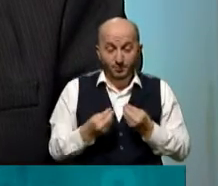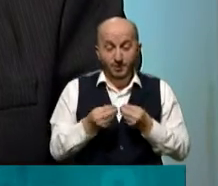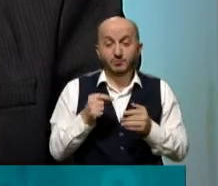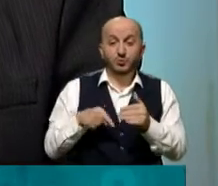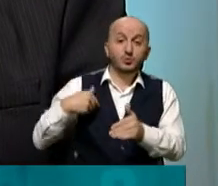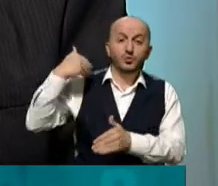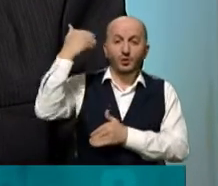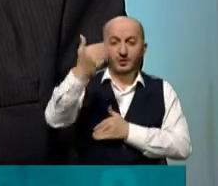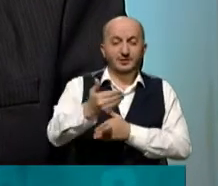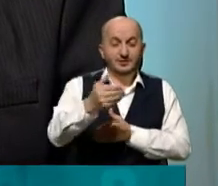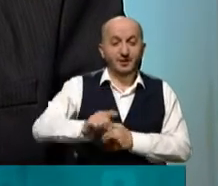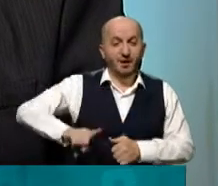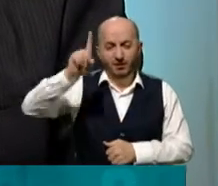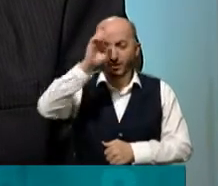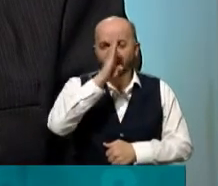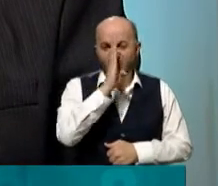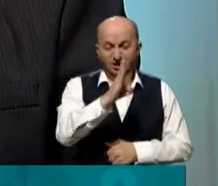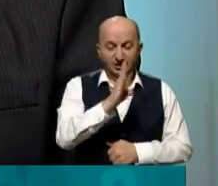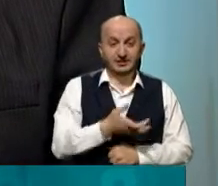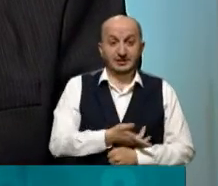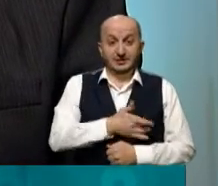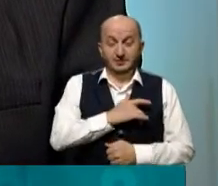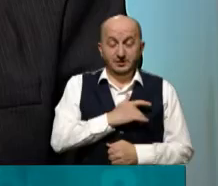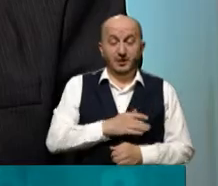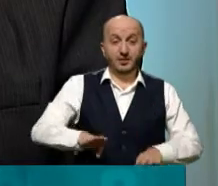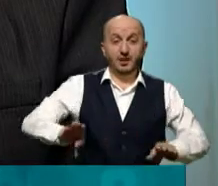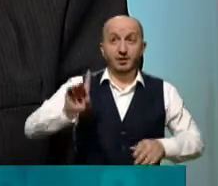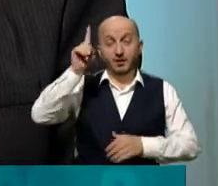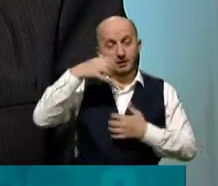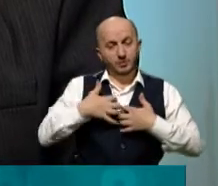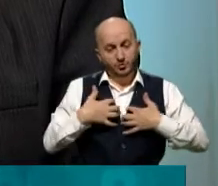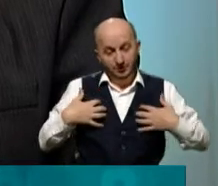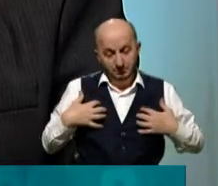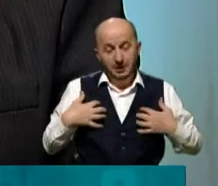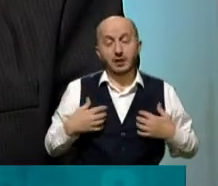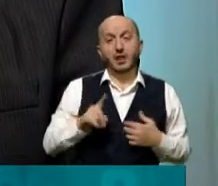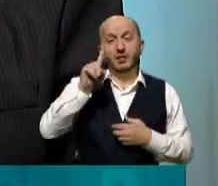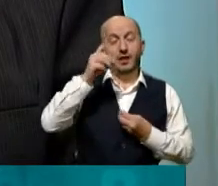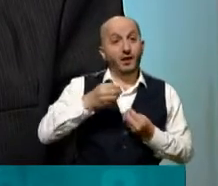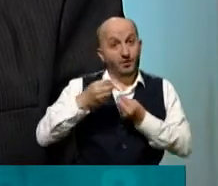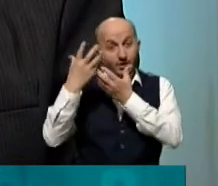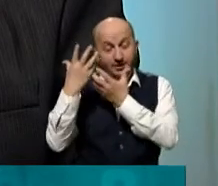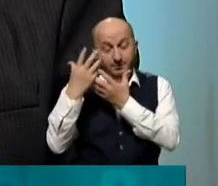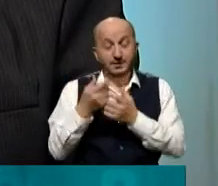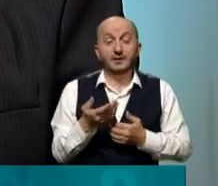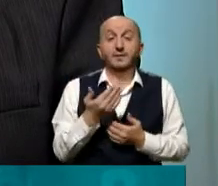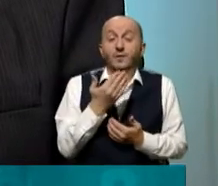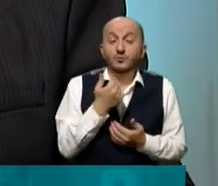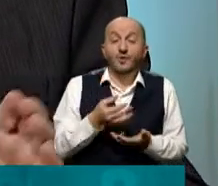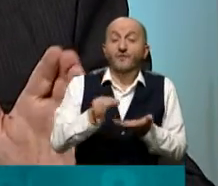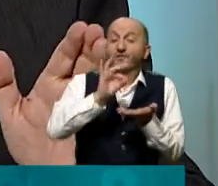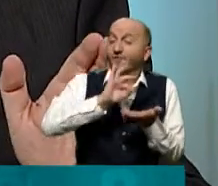de Allah'a ciddi bir manada tevekkül etmek, işi Allah'a havale etmektir. Yoksa